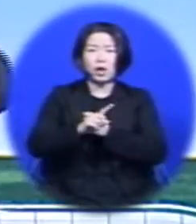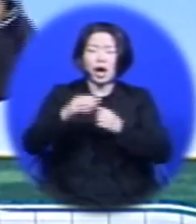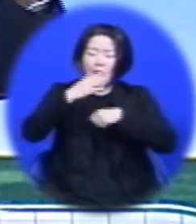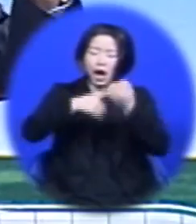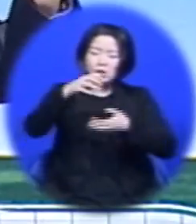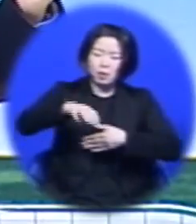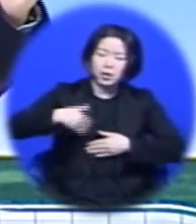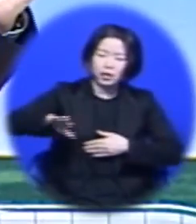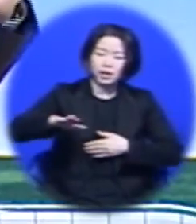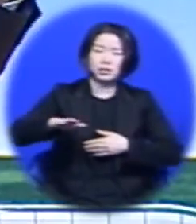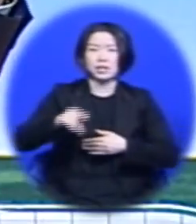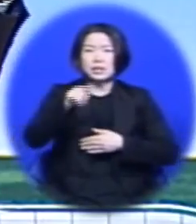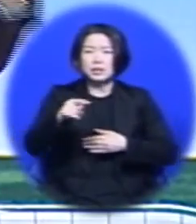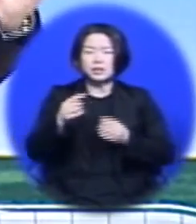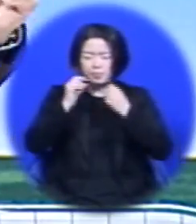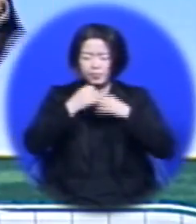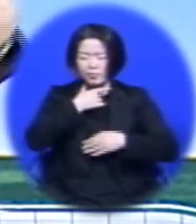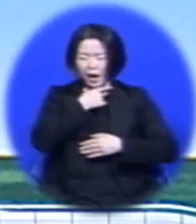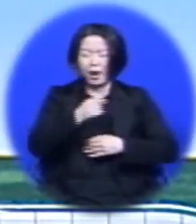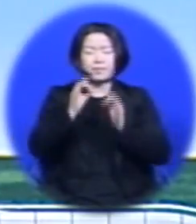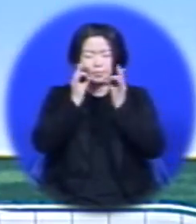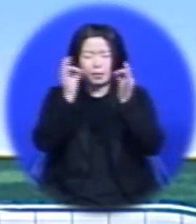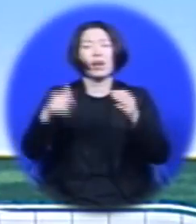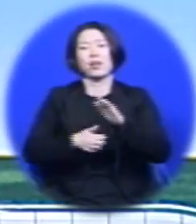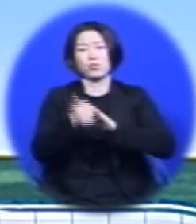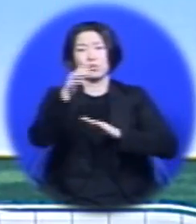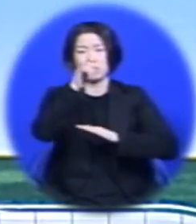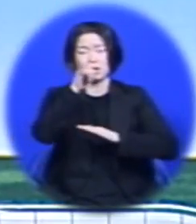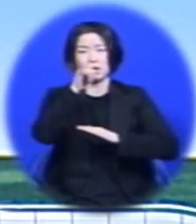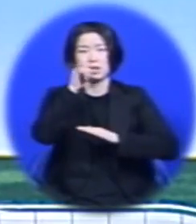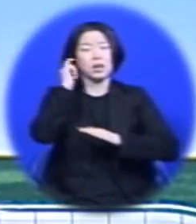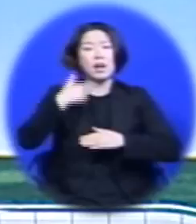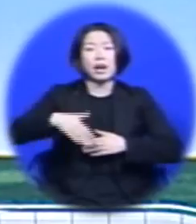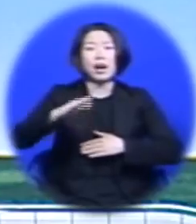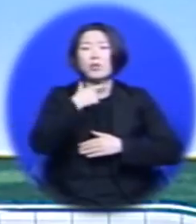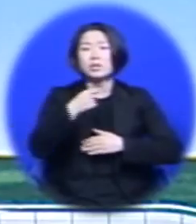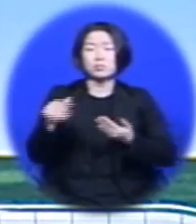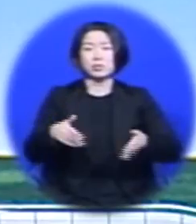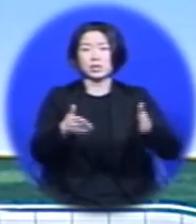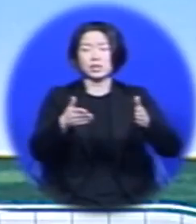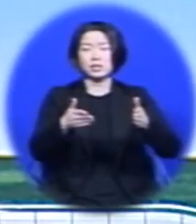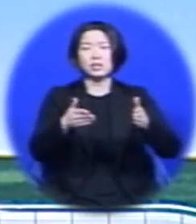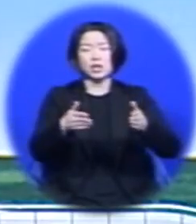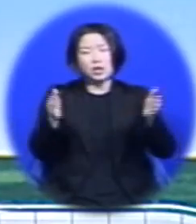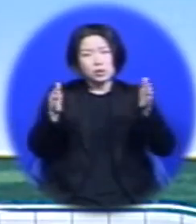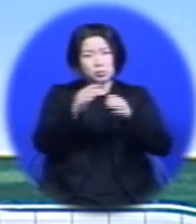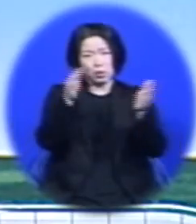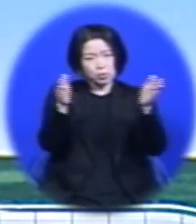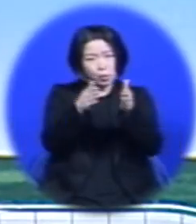하나님의 종으로 살고 싶은 간절한 소원이 있다가 가고 싶은 길은 좁은 길이라도 넓어